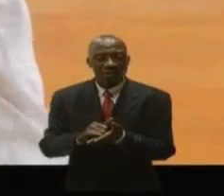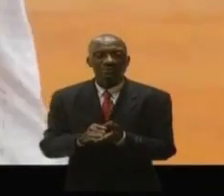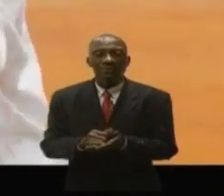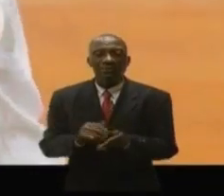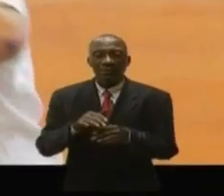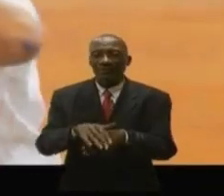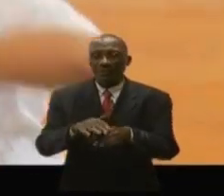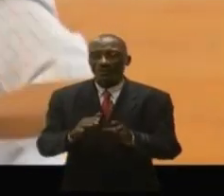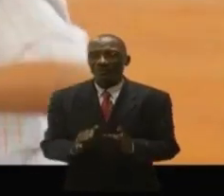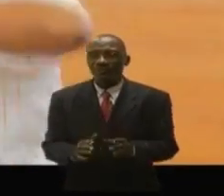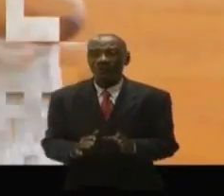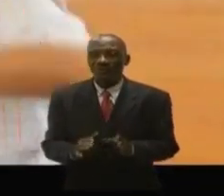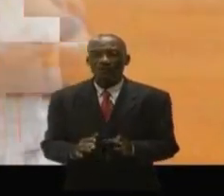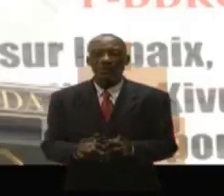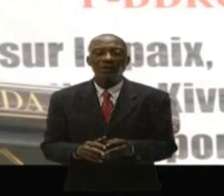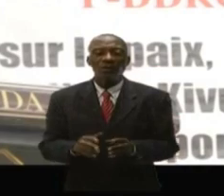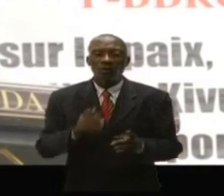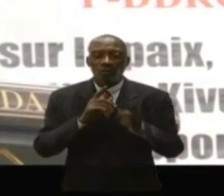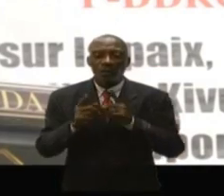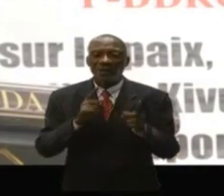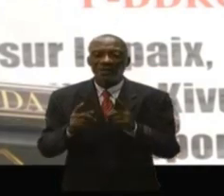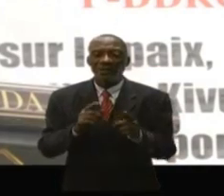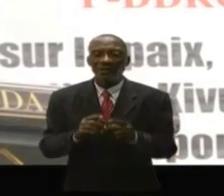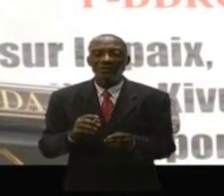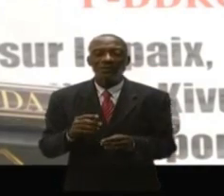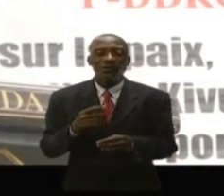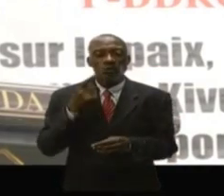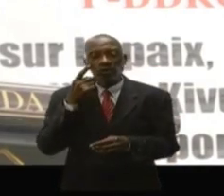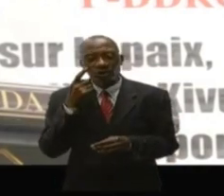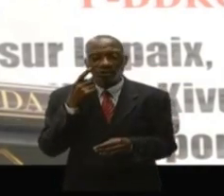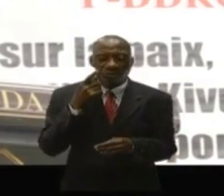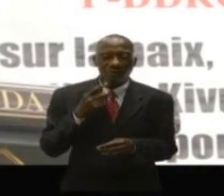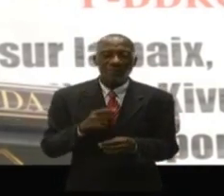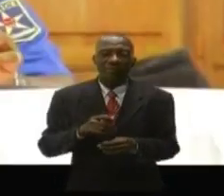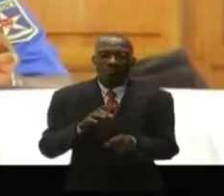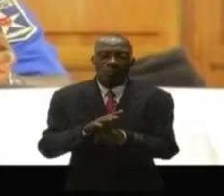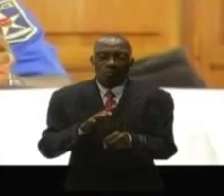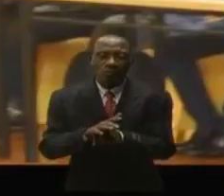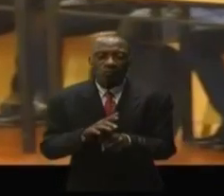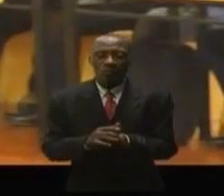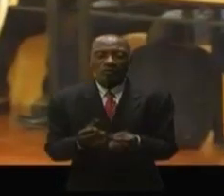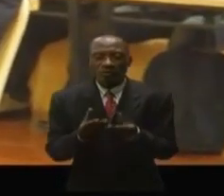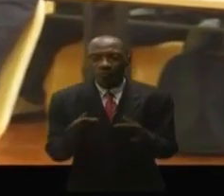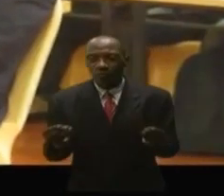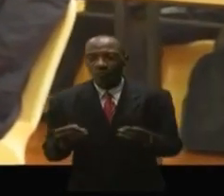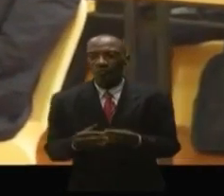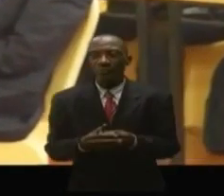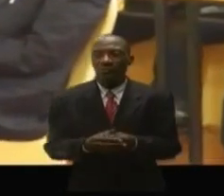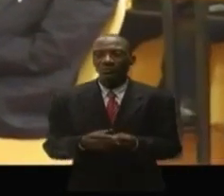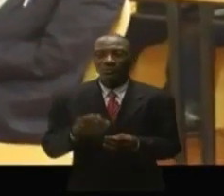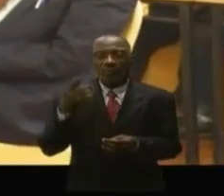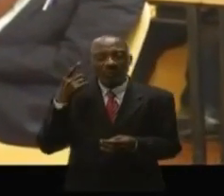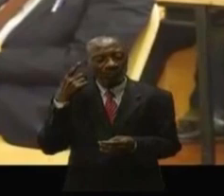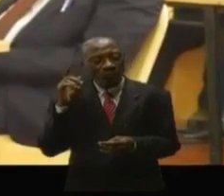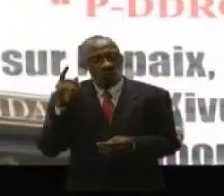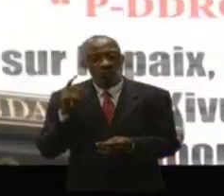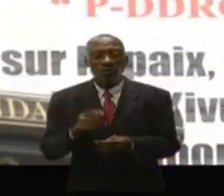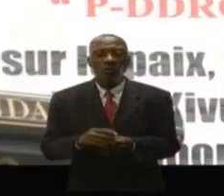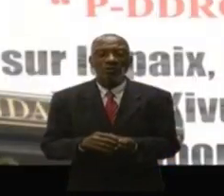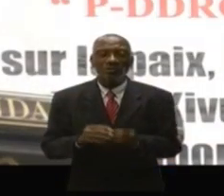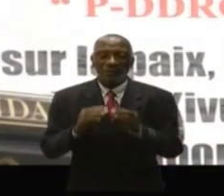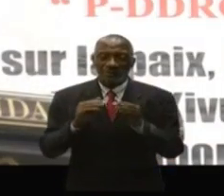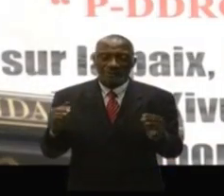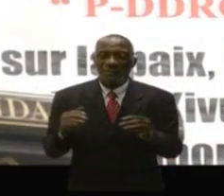de compréhension mutuelle de franchise. Au nom du consortium qui a mis en œuvre cet atelier, sous le financement de l'Union